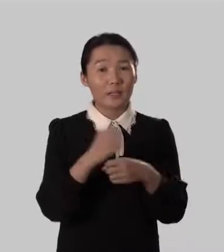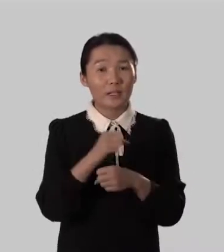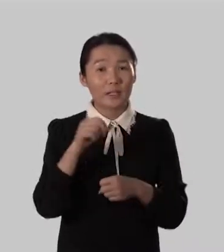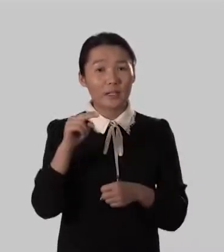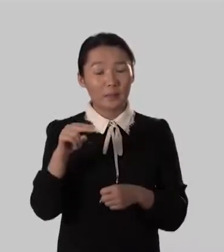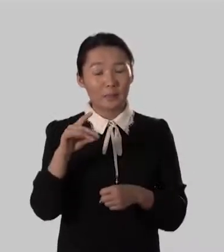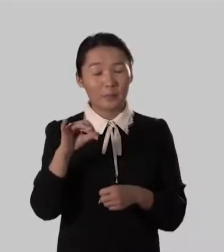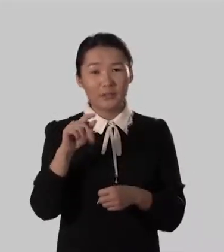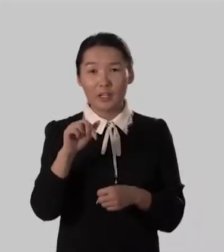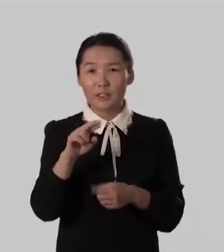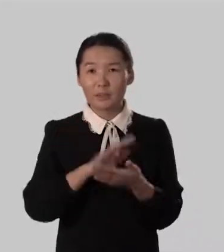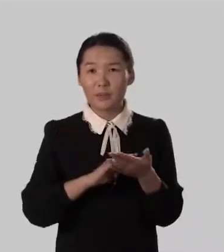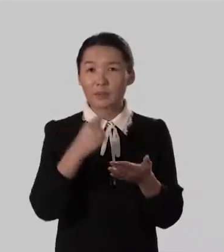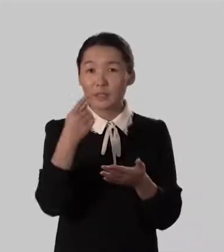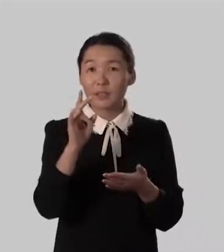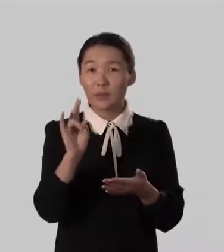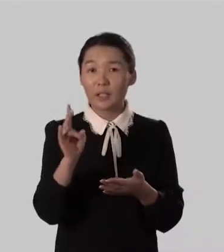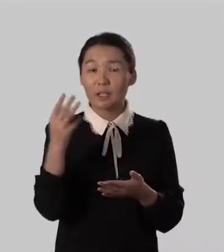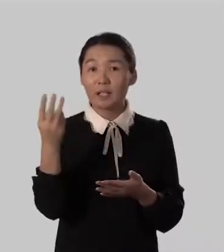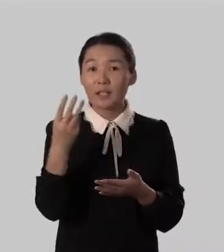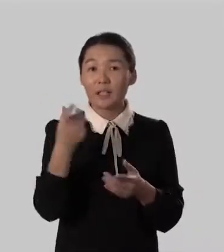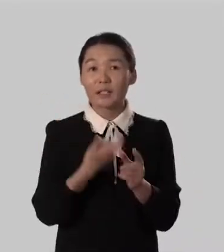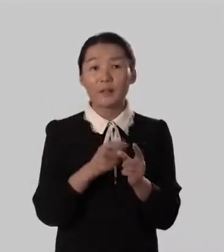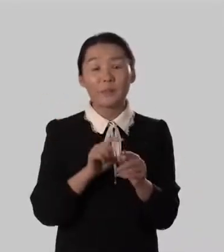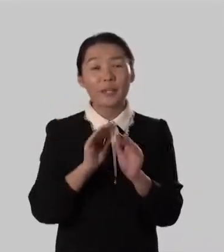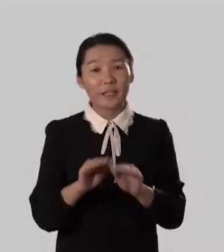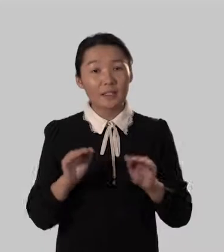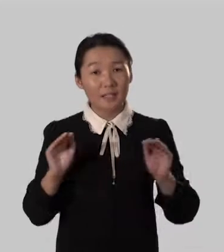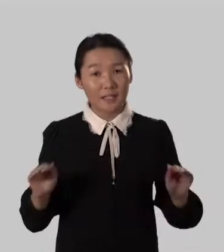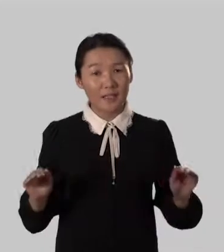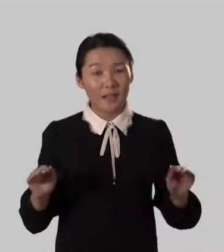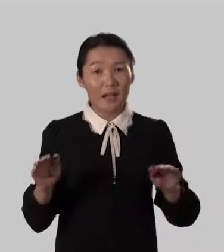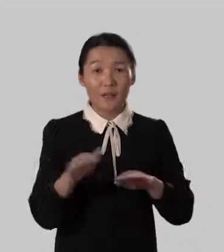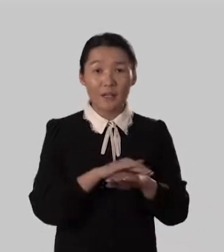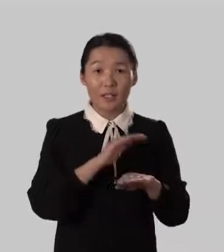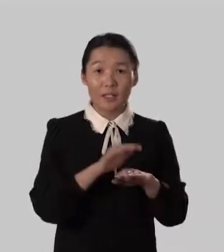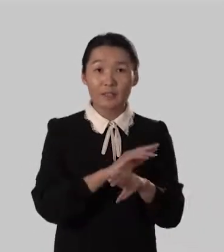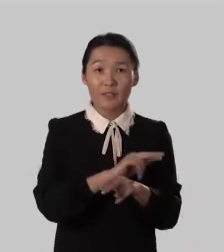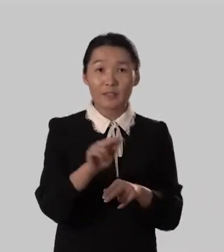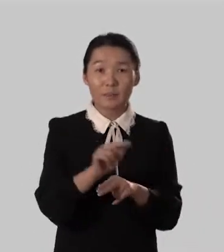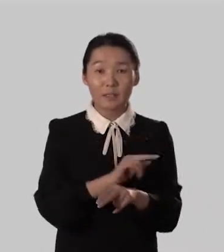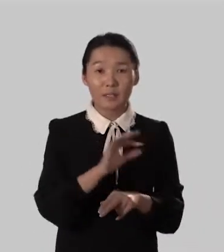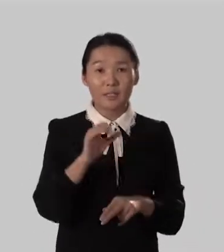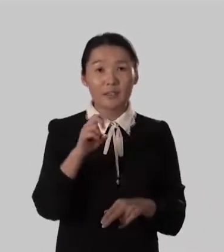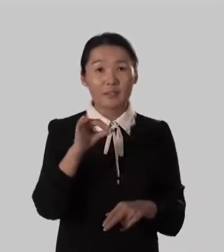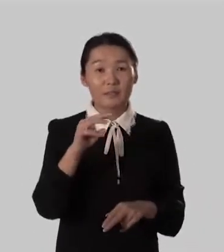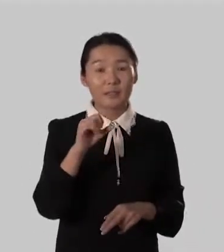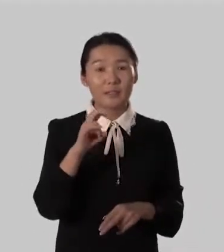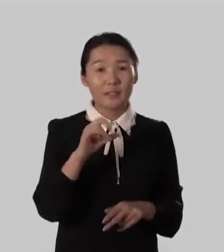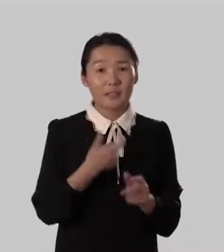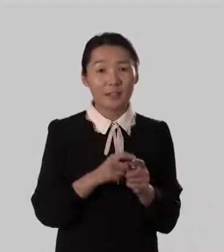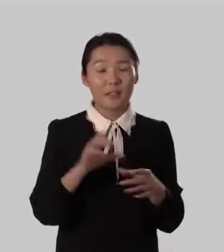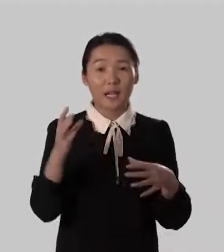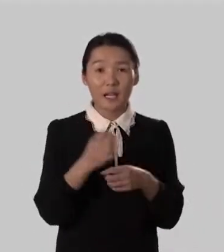пишем с1н третье эти дети вежливые и воспитаны воспитаны